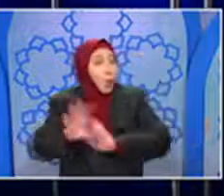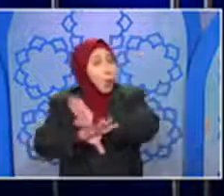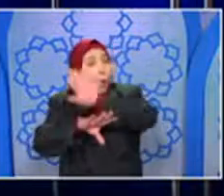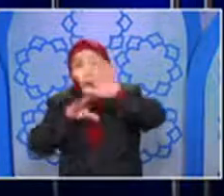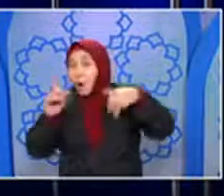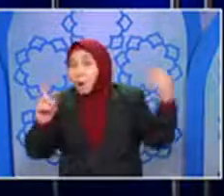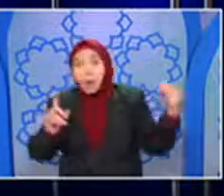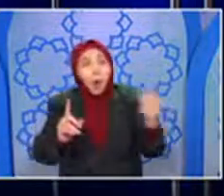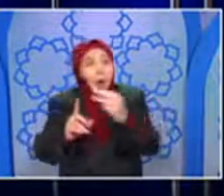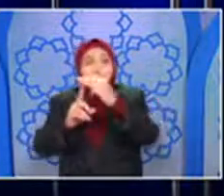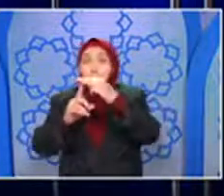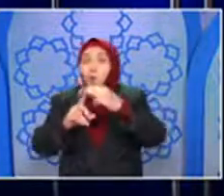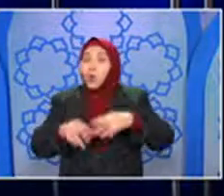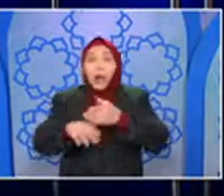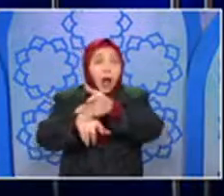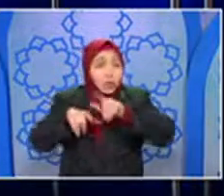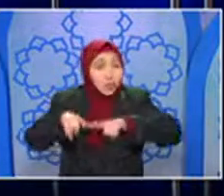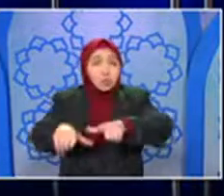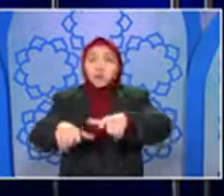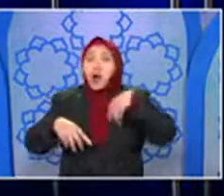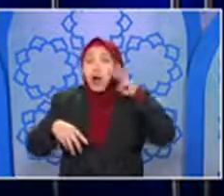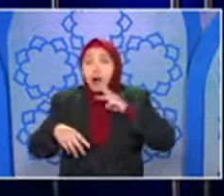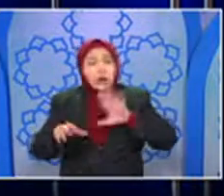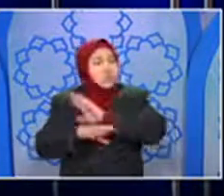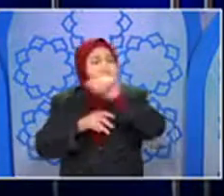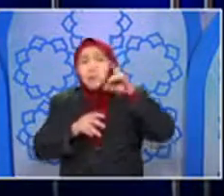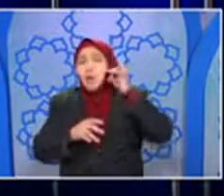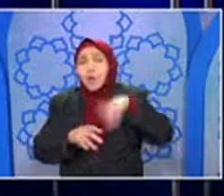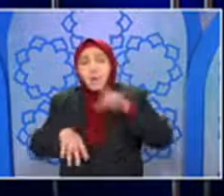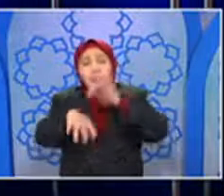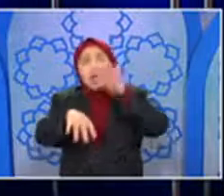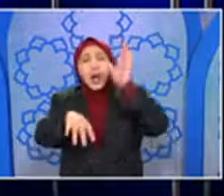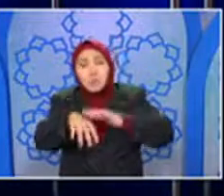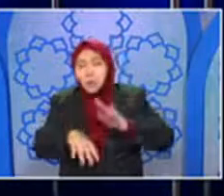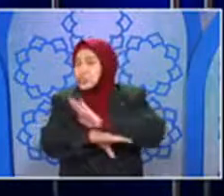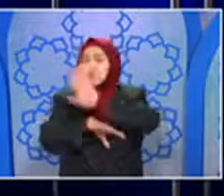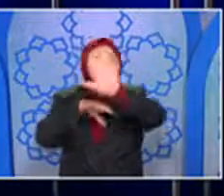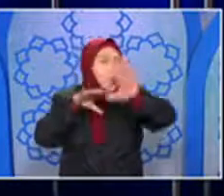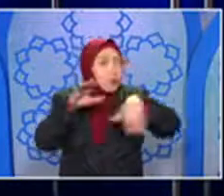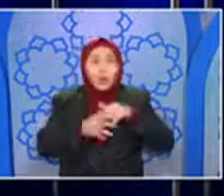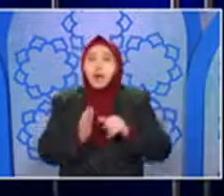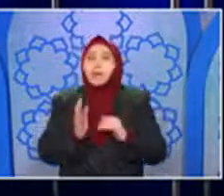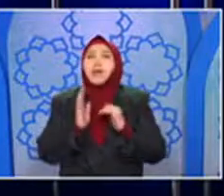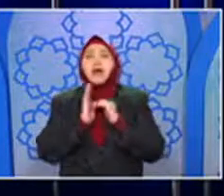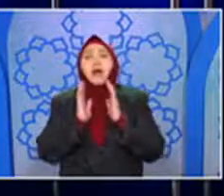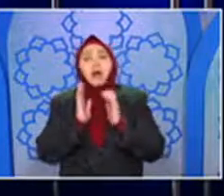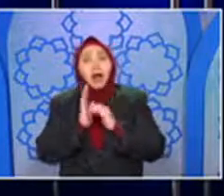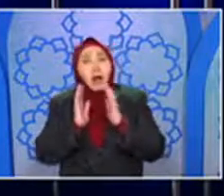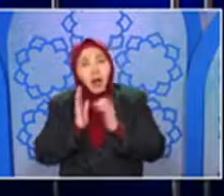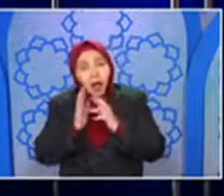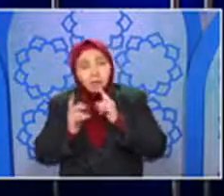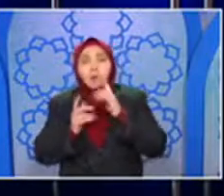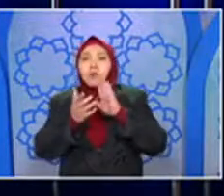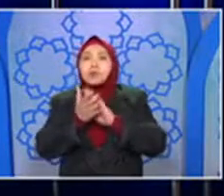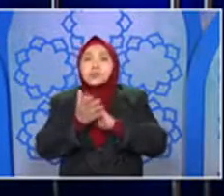makhluk, batu, kayu, air, kumbang, nyamuk, semut, semua bertasbih memuji Allah. Yang selalu